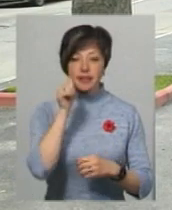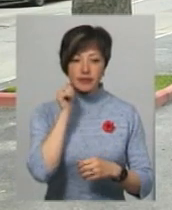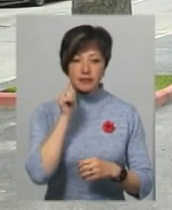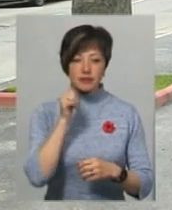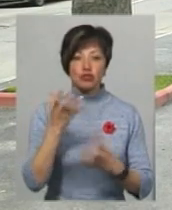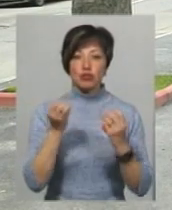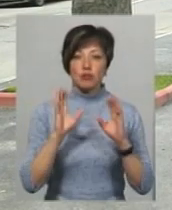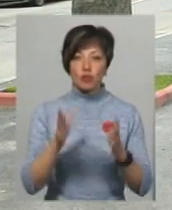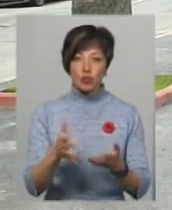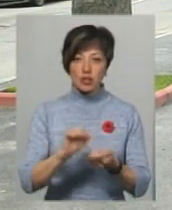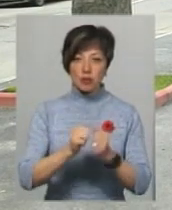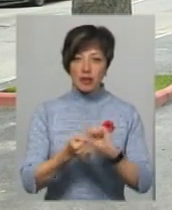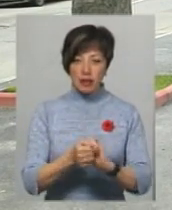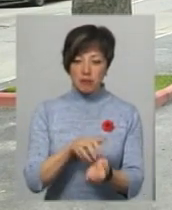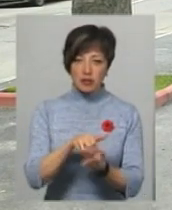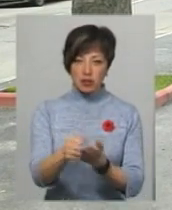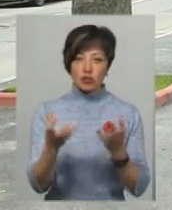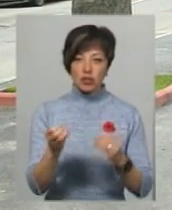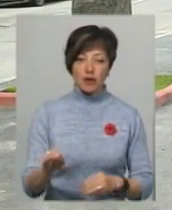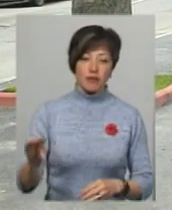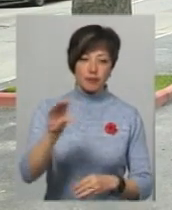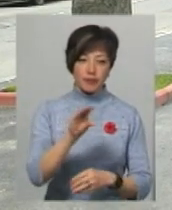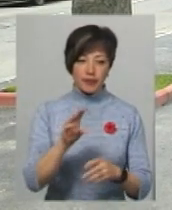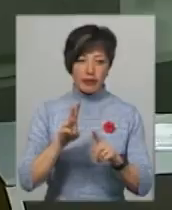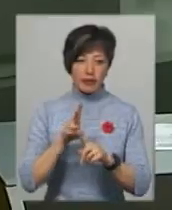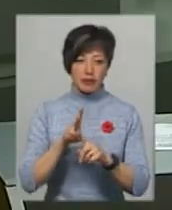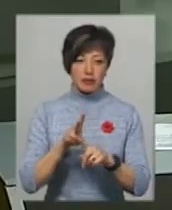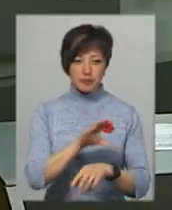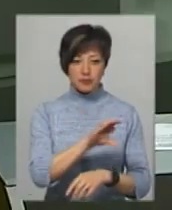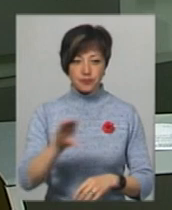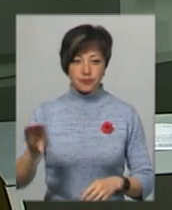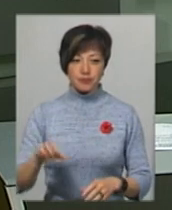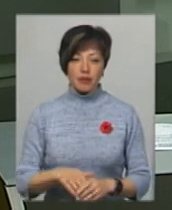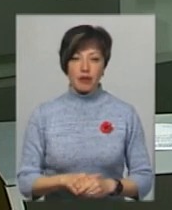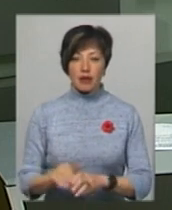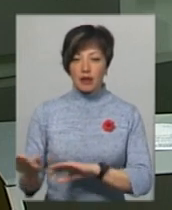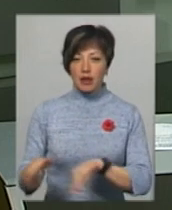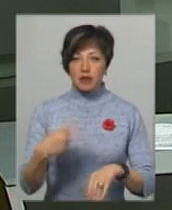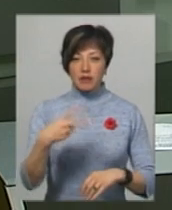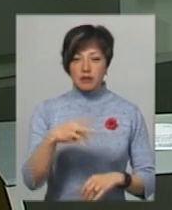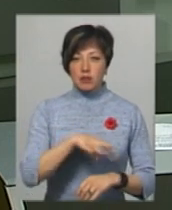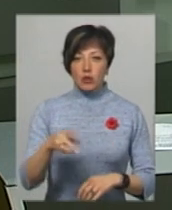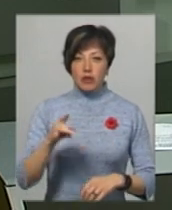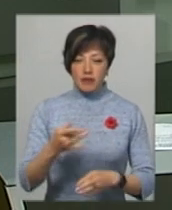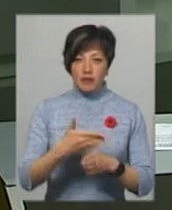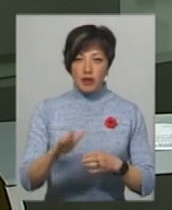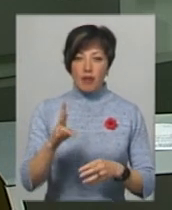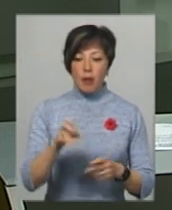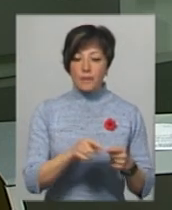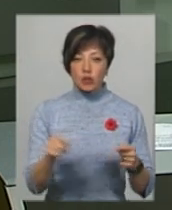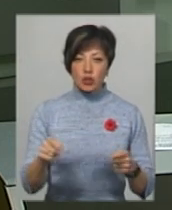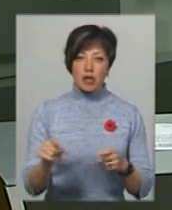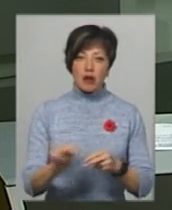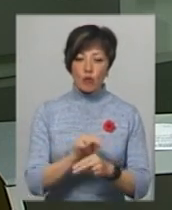укладатися щебенево-мастиковий асфальтобетон, тобто ще буде верхній шар. 20 мільйонів гривень цього року виділено на поточний